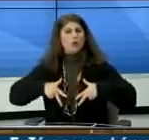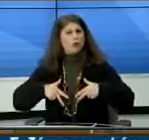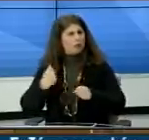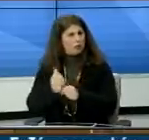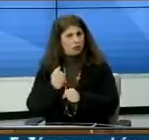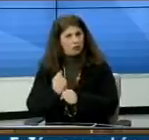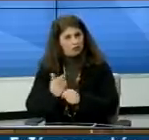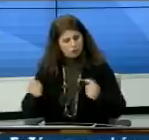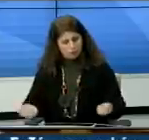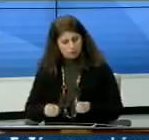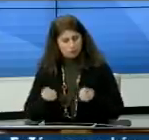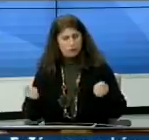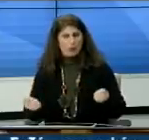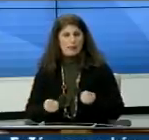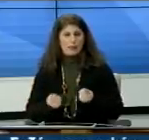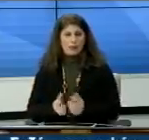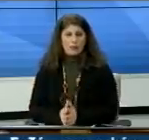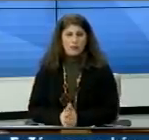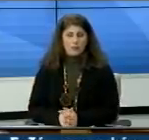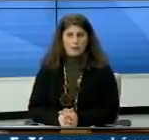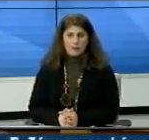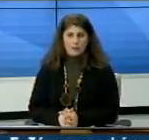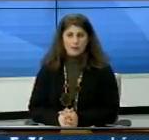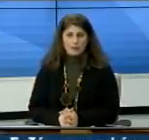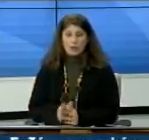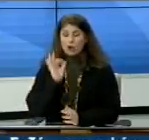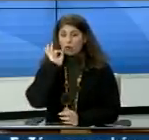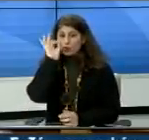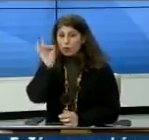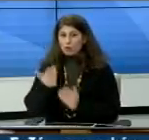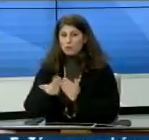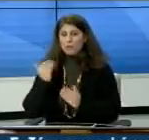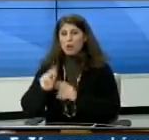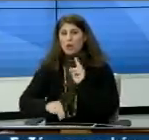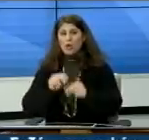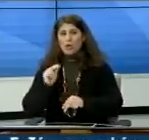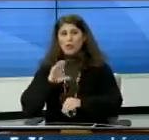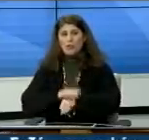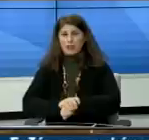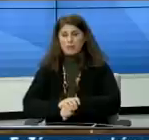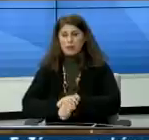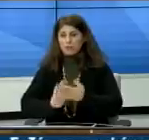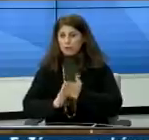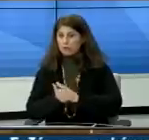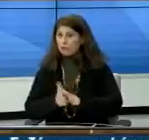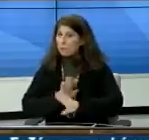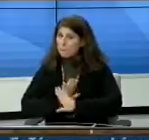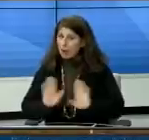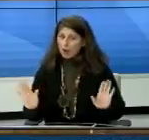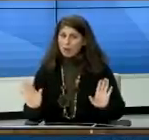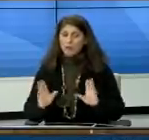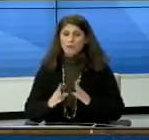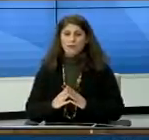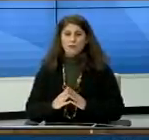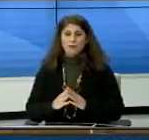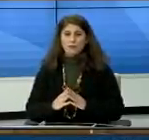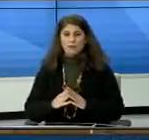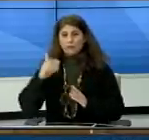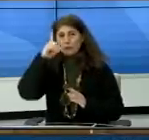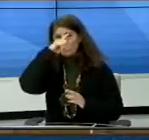οποίο έχει παραχθεί, τους στόχους και τις προεκλογικές μας δεσμεύσεις που έγιναν πράξη, αλλά και